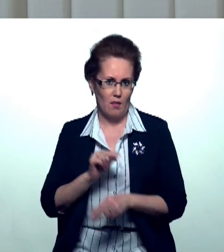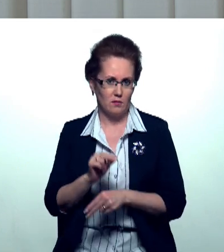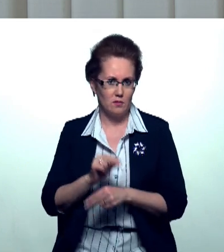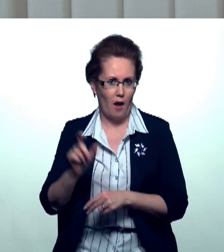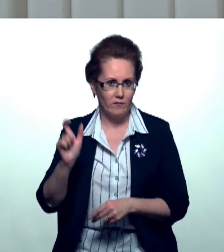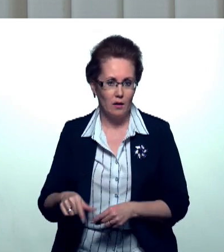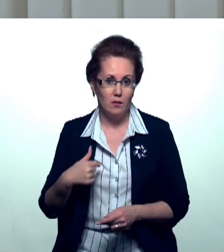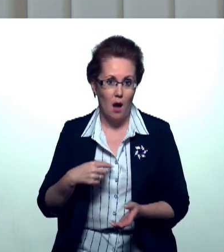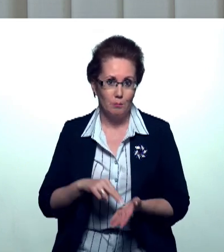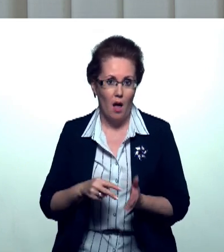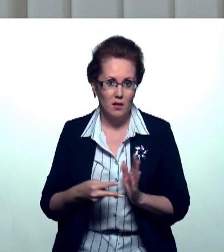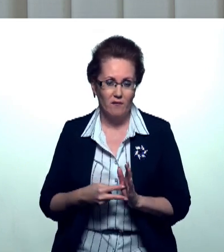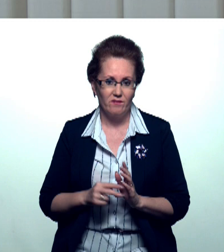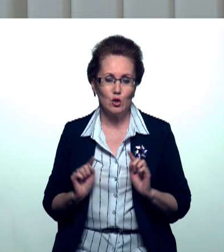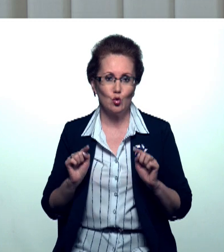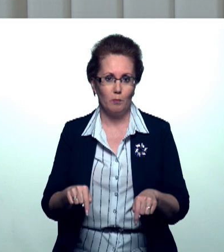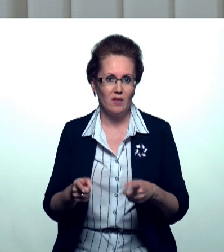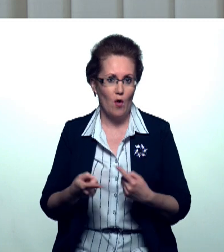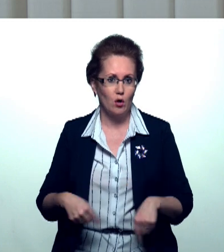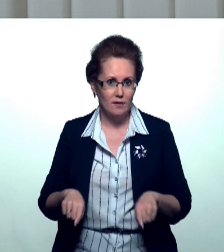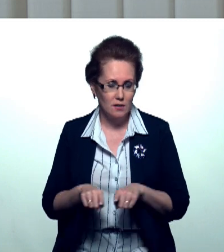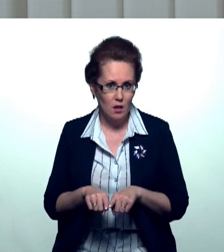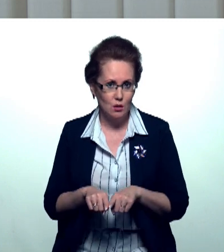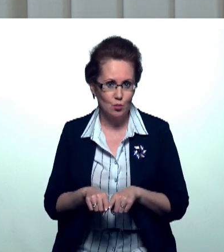планировал вступить в организацию,